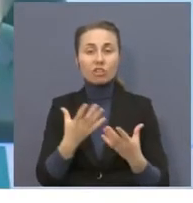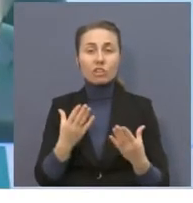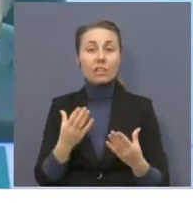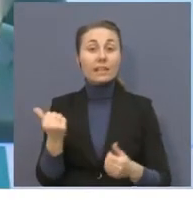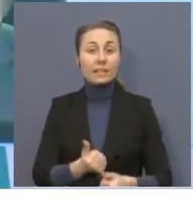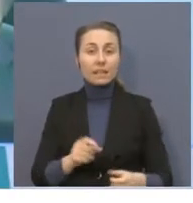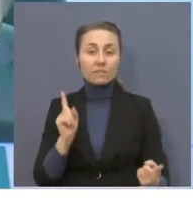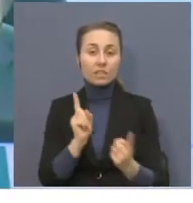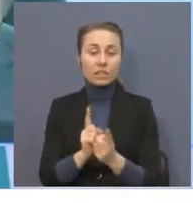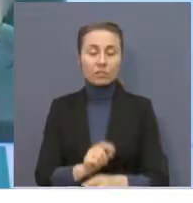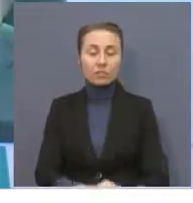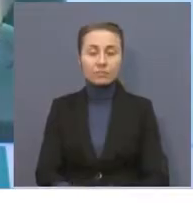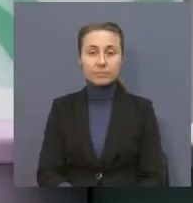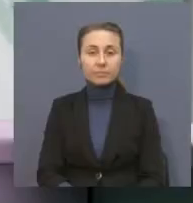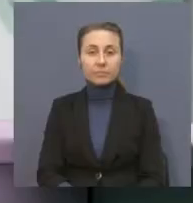встреч.